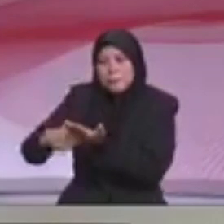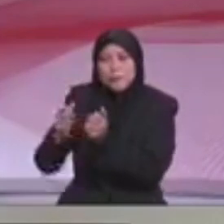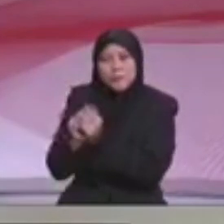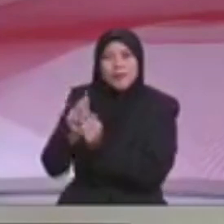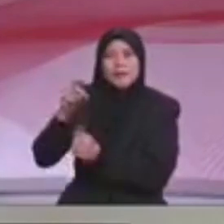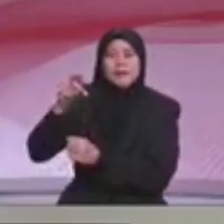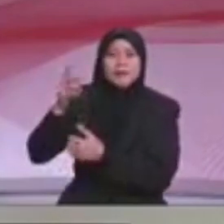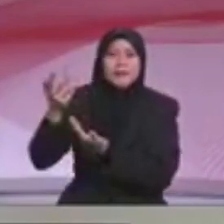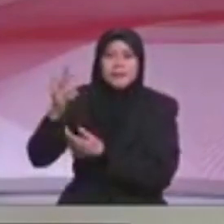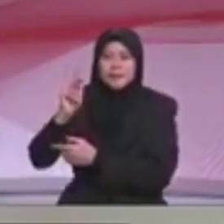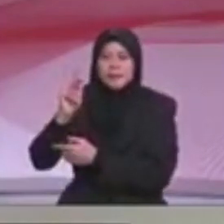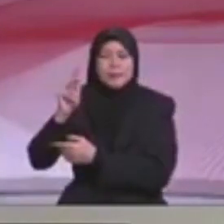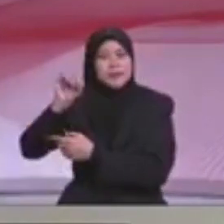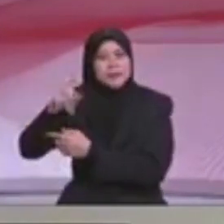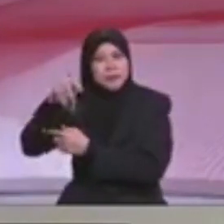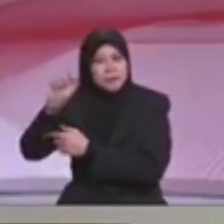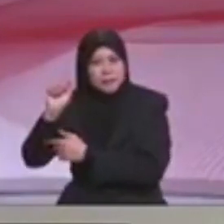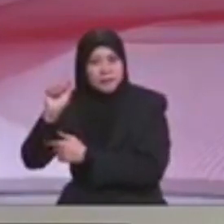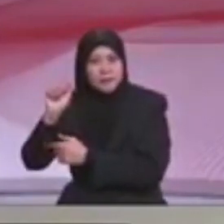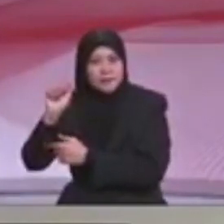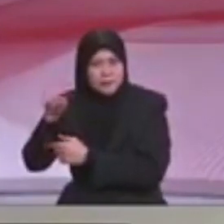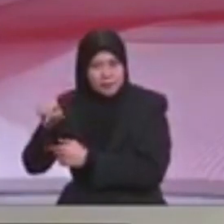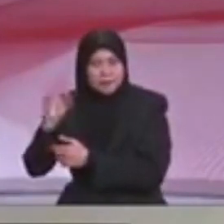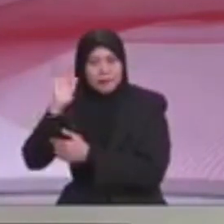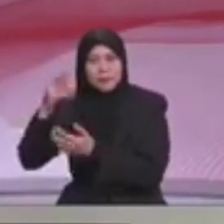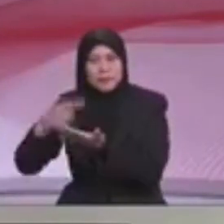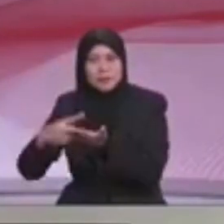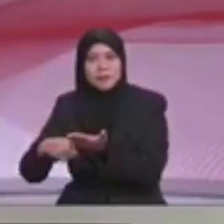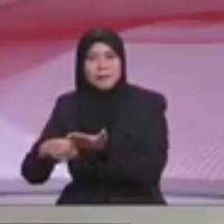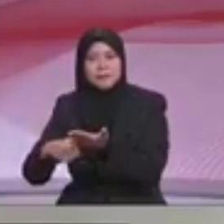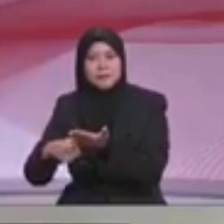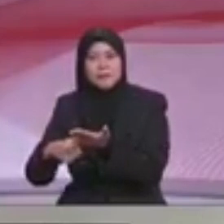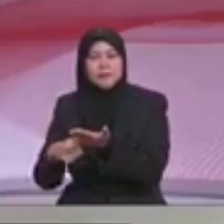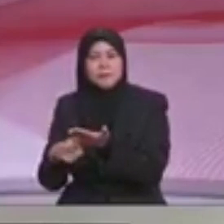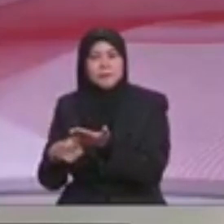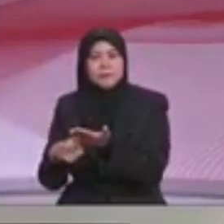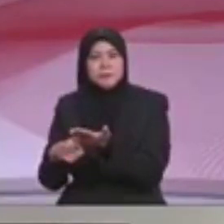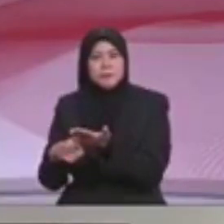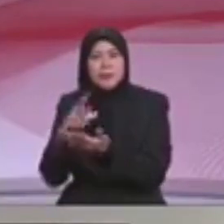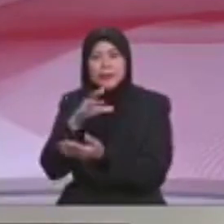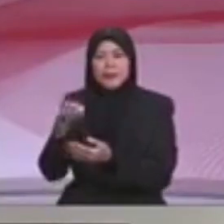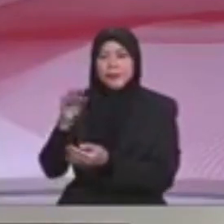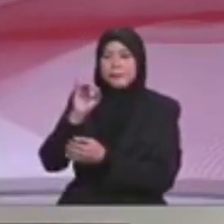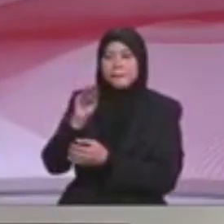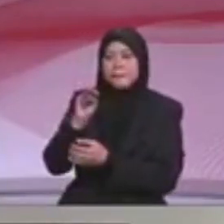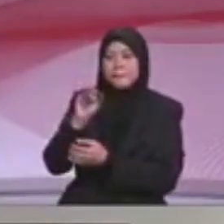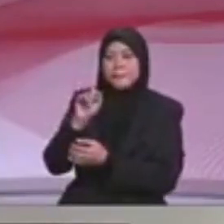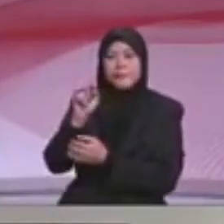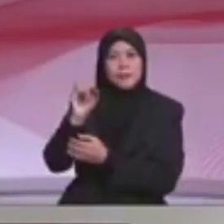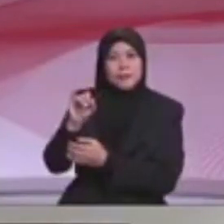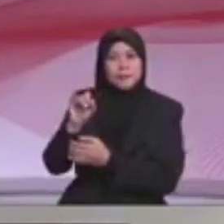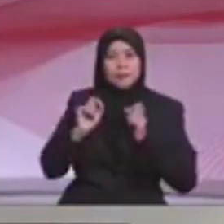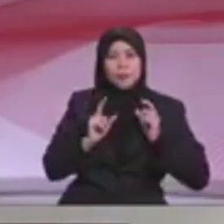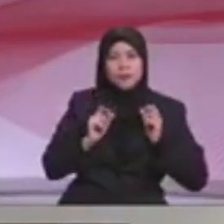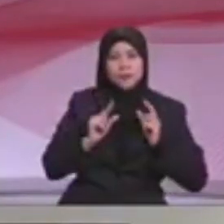KPPA, Perkhidmatan Awam, Ketua Pengarah Perkhidmatan Awam, dan juga mungkin MITI juga, kerana swasta